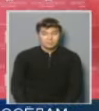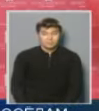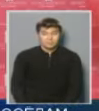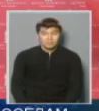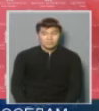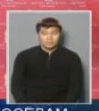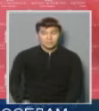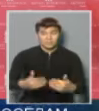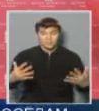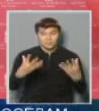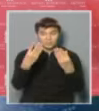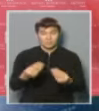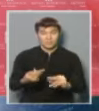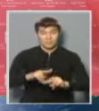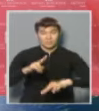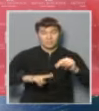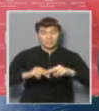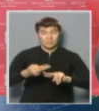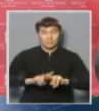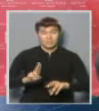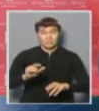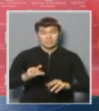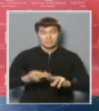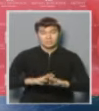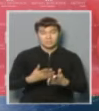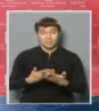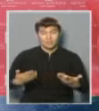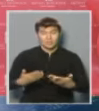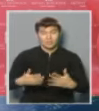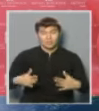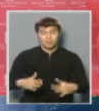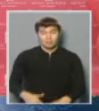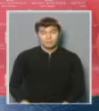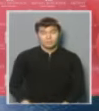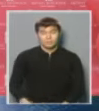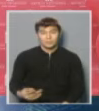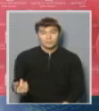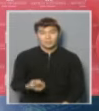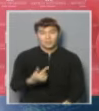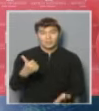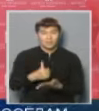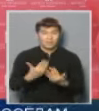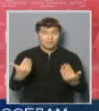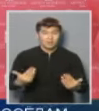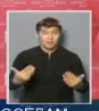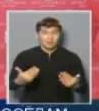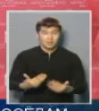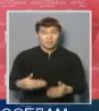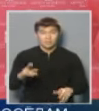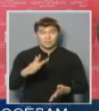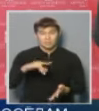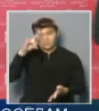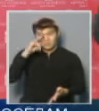На сегодняшний день строительный холдинг K7 Group является одним из лидеров отрасли